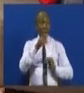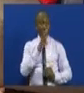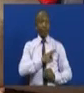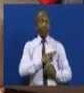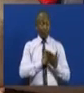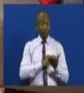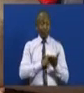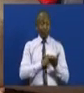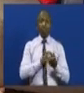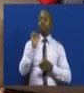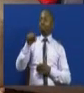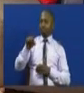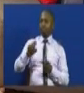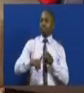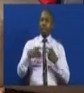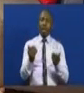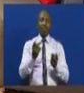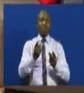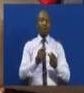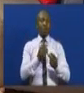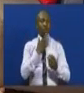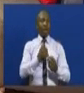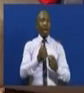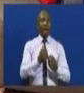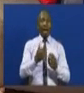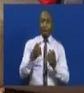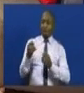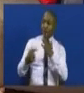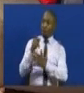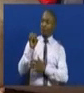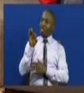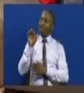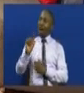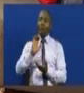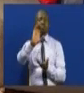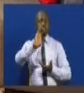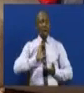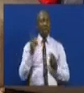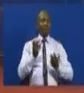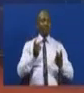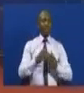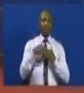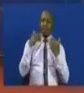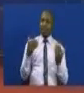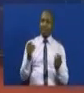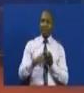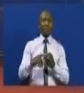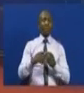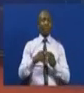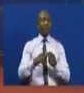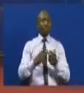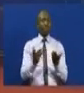bongo. Ndiyo. Lakini pia wanataka mpunga kutoka FIFA wapewe. Mm-hmm. Swali linakuja, nini hatima ya soka